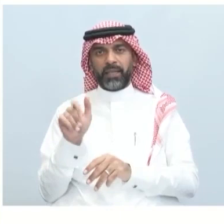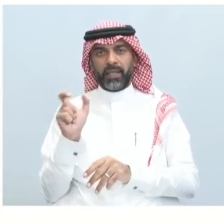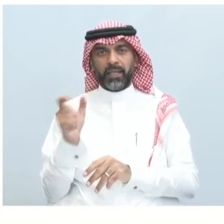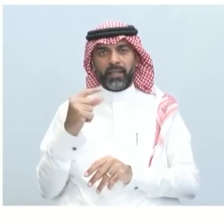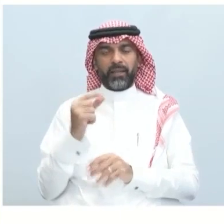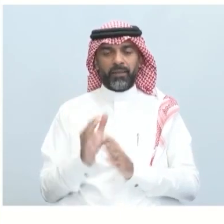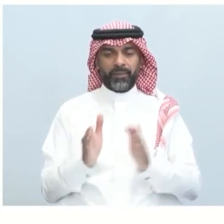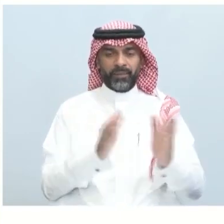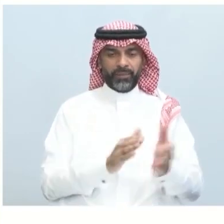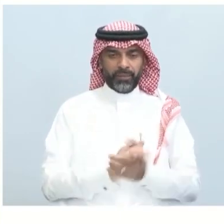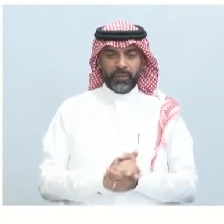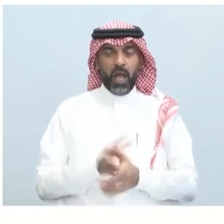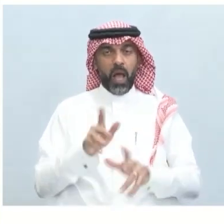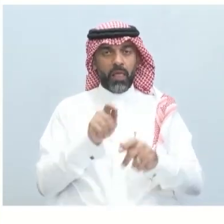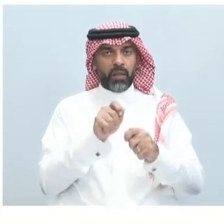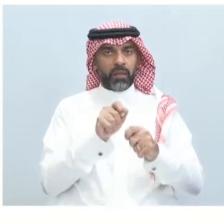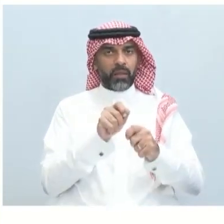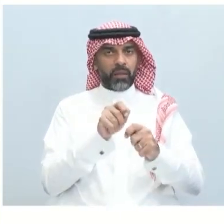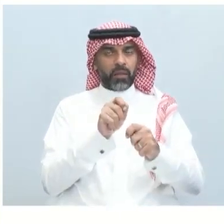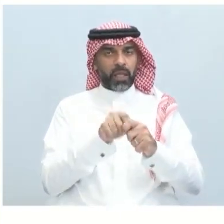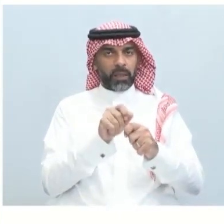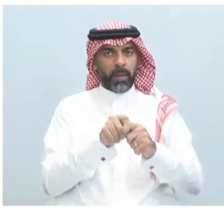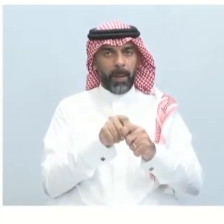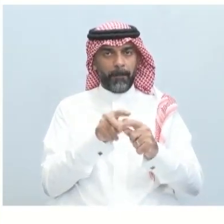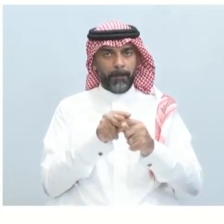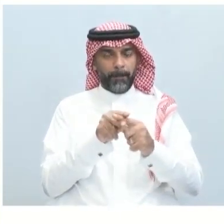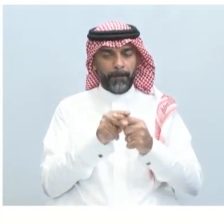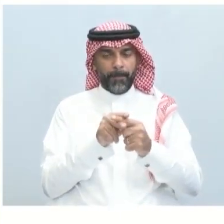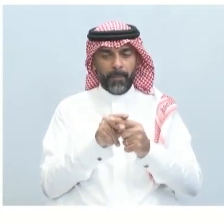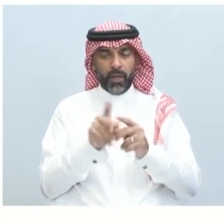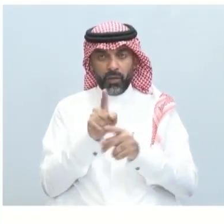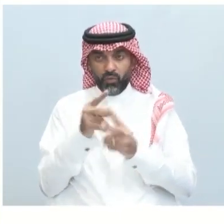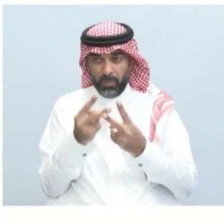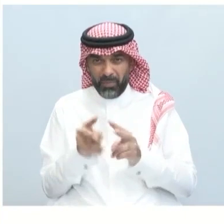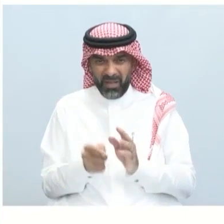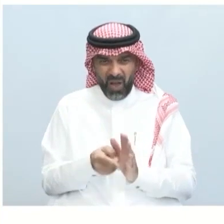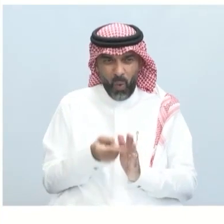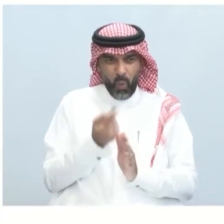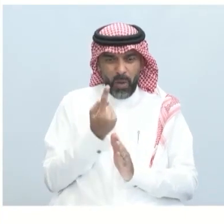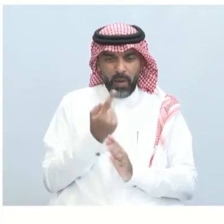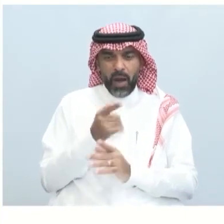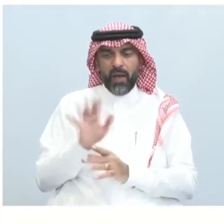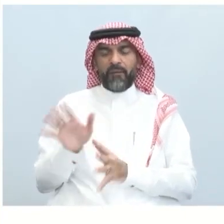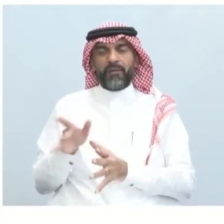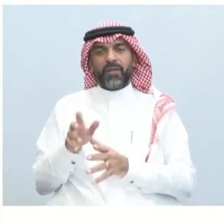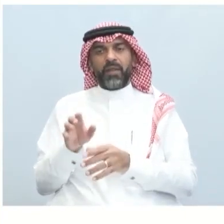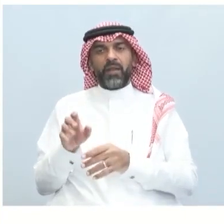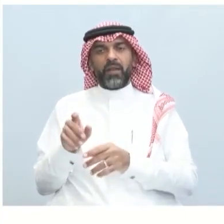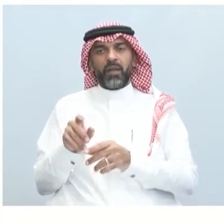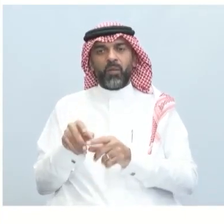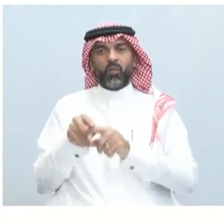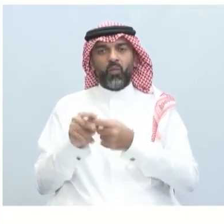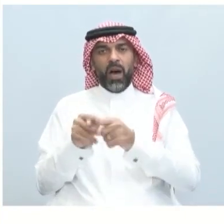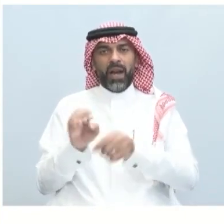أيضا من المحددات التصميم، إذا كنت مبتدئا فهناك عدة خيارات، إما استخدام محررات البريد الإلكتروني